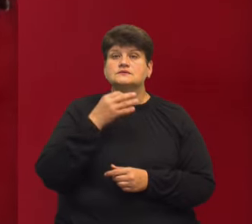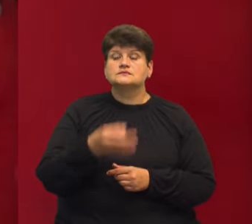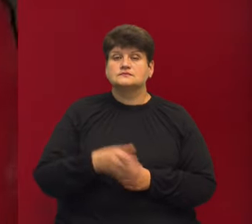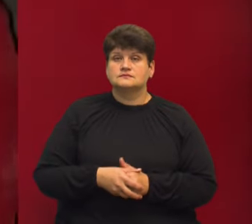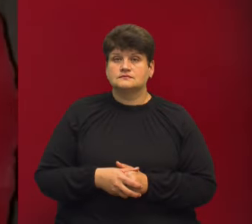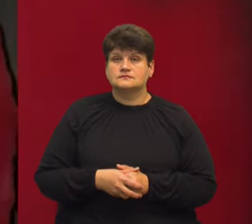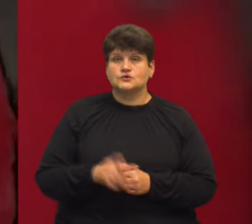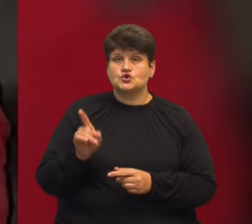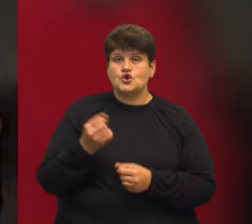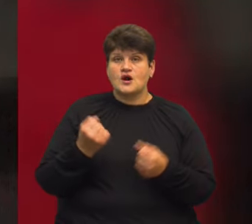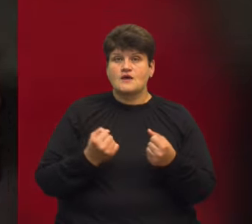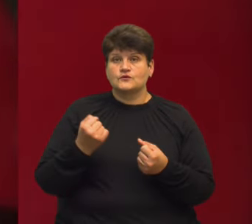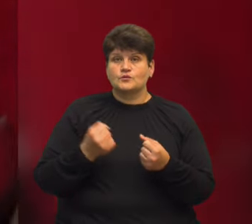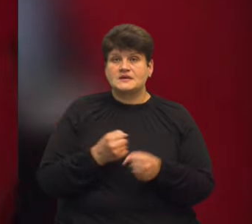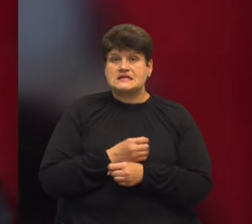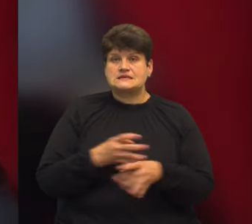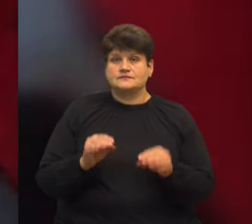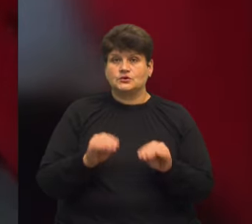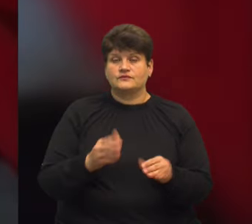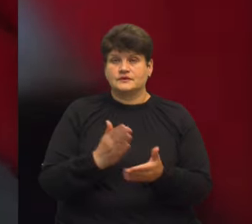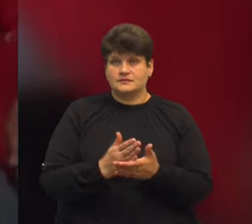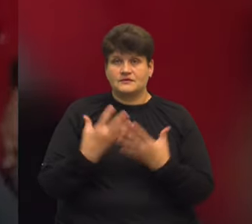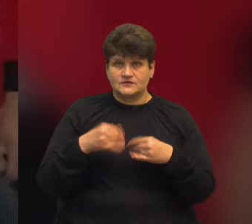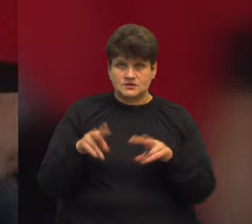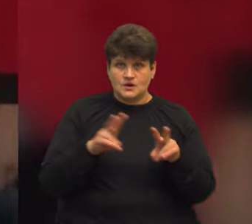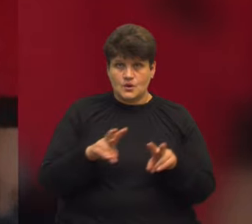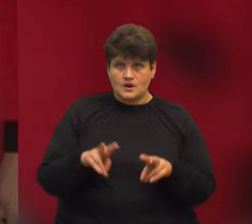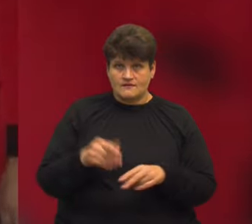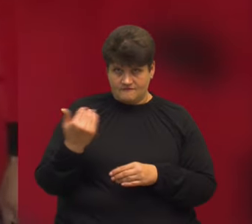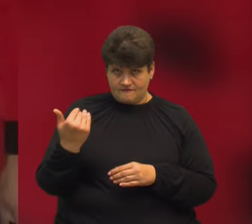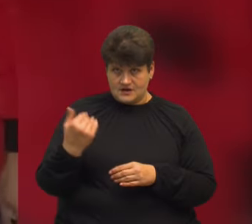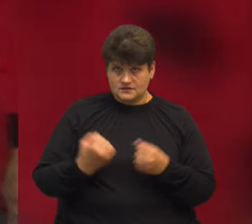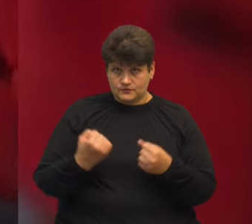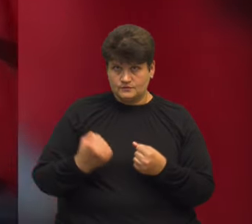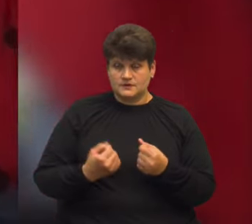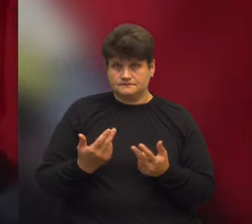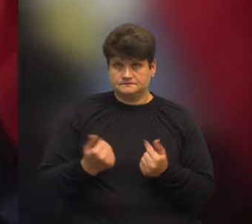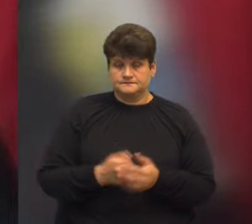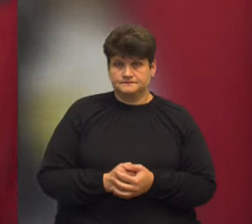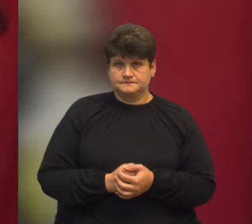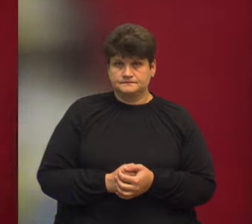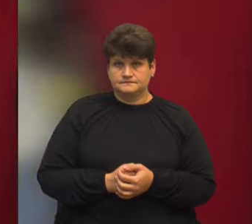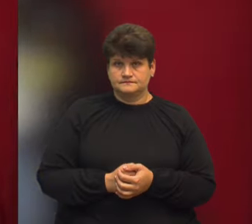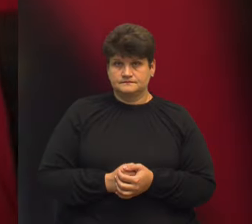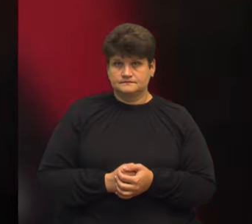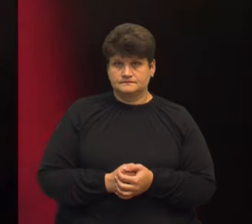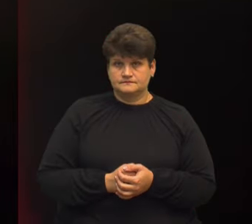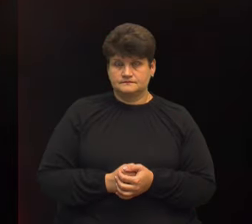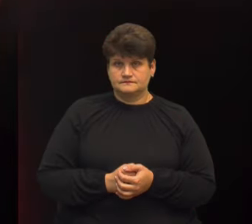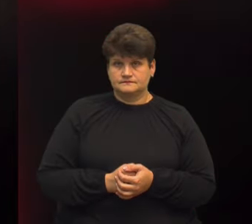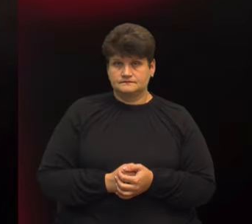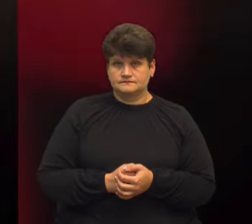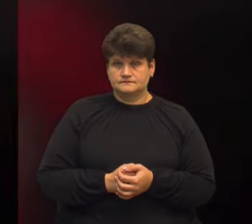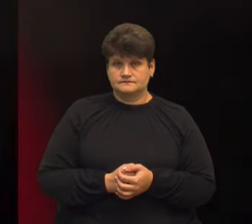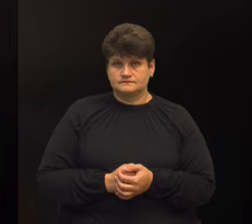Що автомобіль замінований. Дивіться, ми вже оглянули автомобіль. Це ваш автомобіль? Це перероблений. Все. Чи був замінований і може